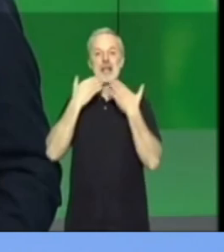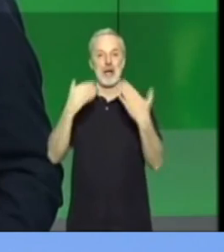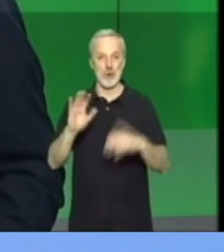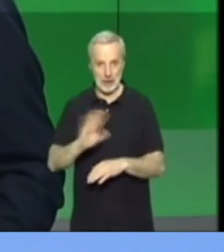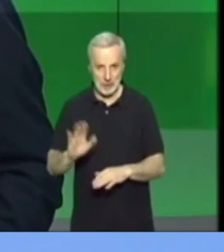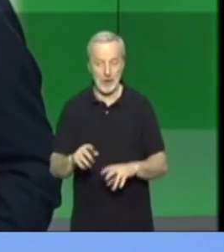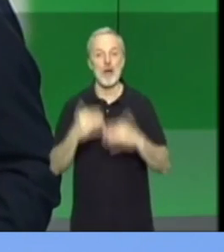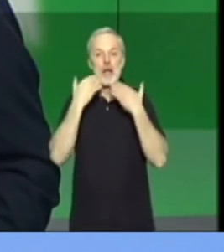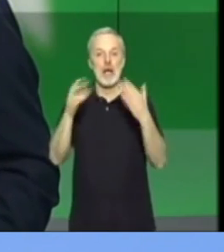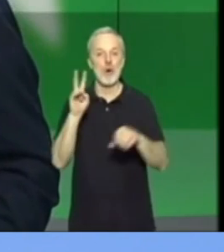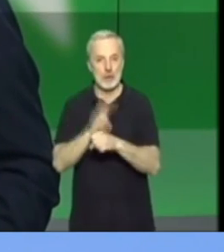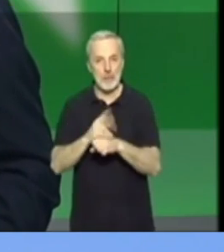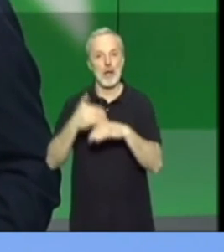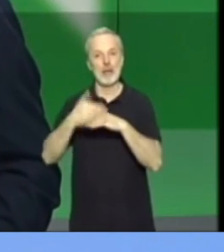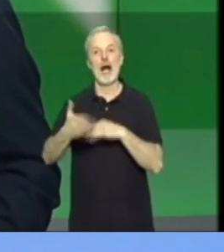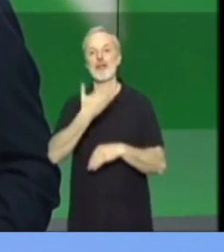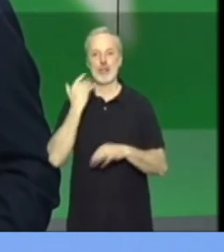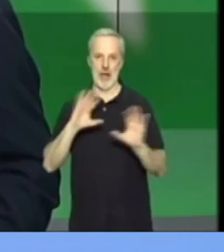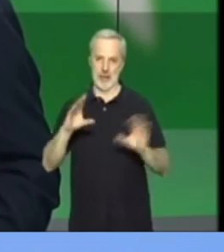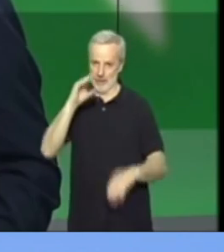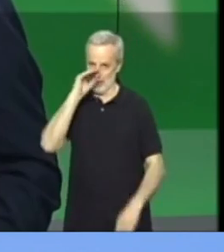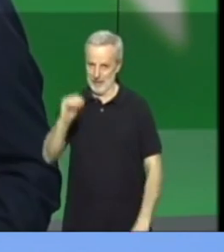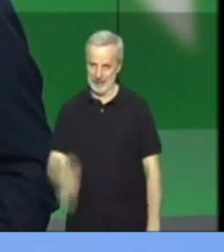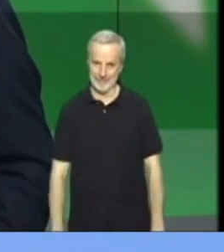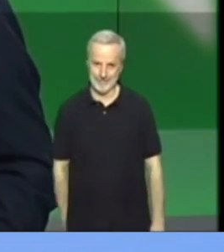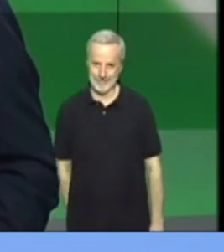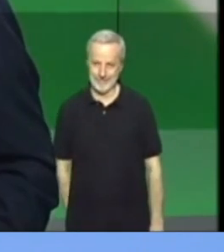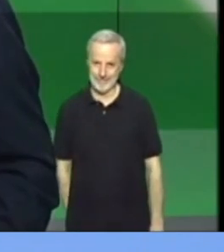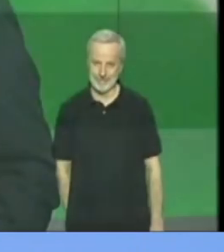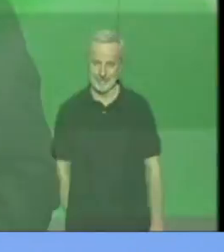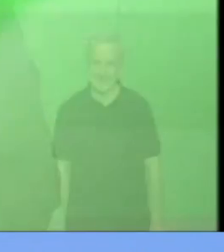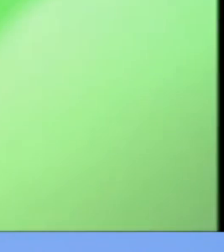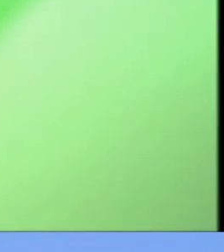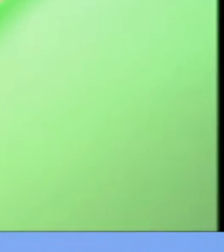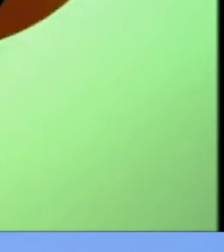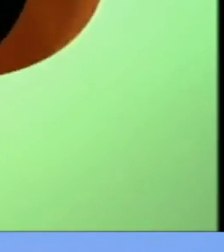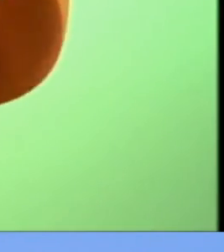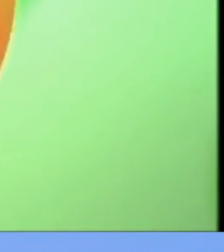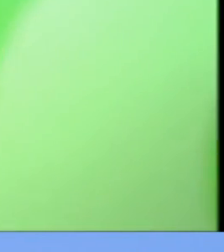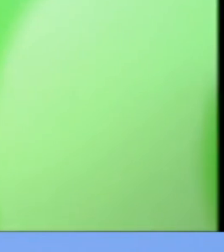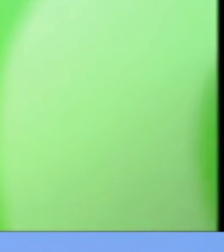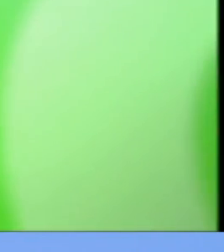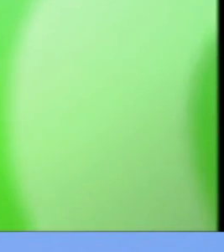za pozvání. Děkujeme za pozvání. Hezký den. Díky moc za pozornost a pokračujte dál s Českou televizí. Hezký den.